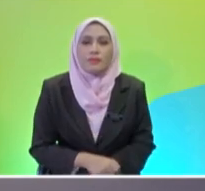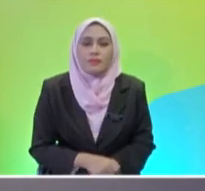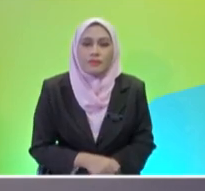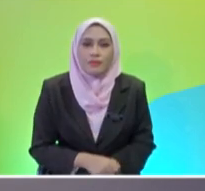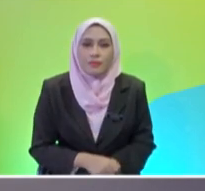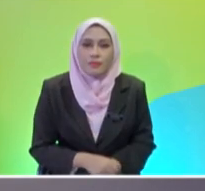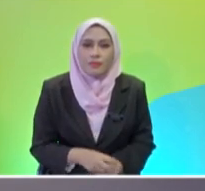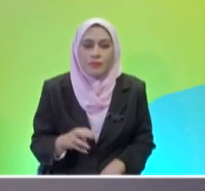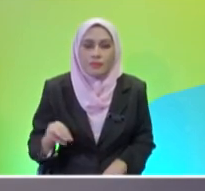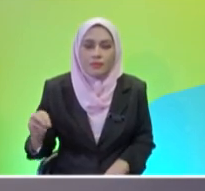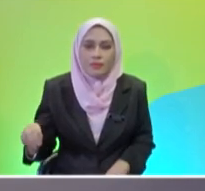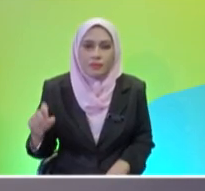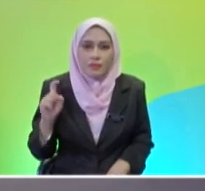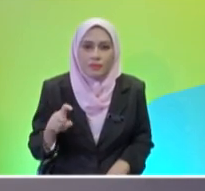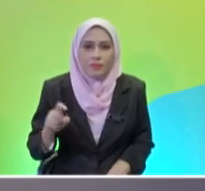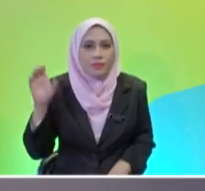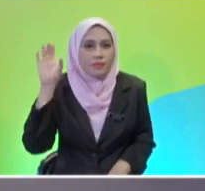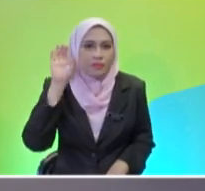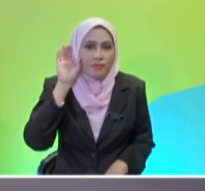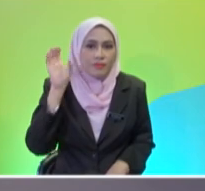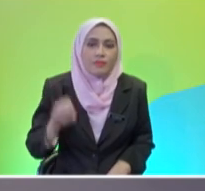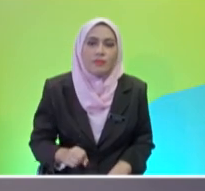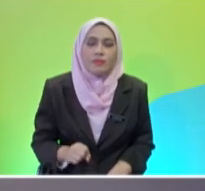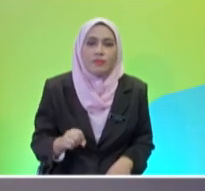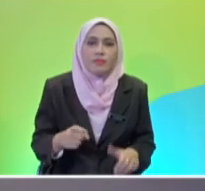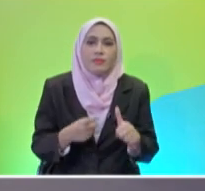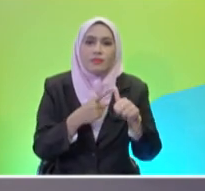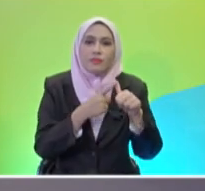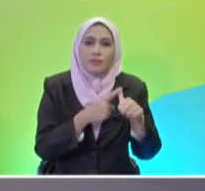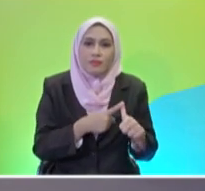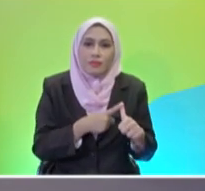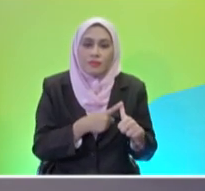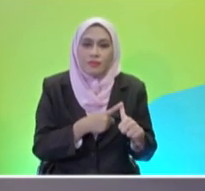murid cikgu kena dengar. Okey, yang pertama sekali